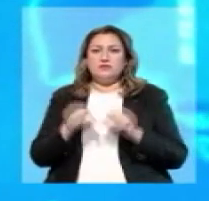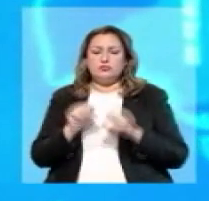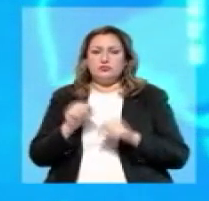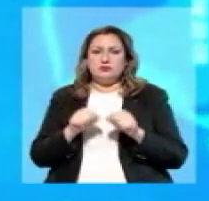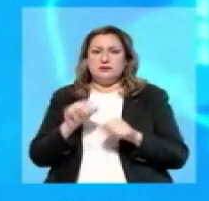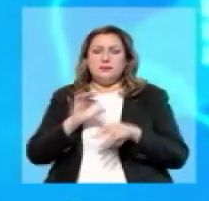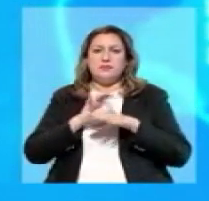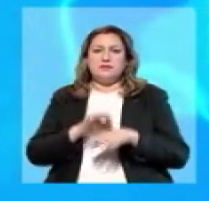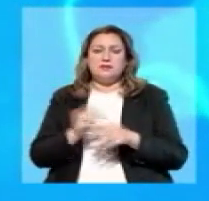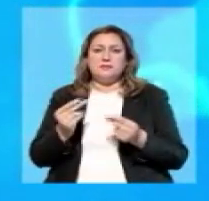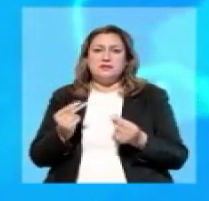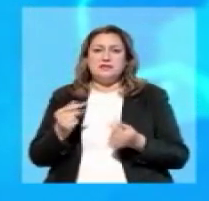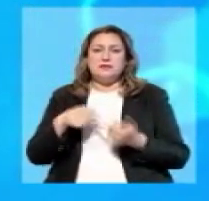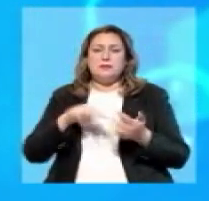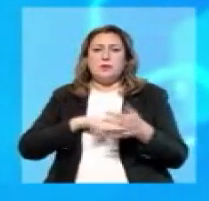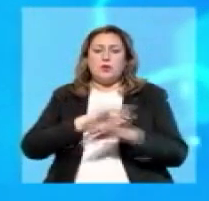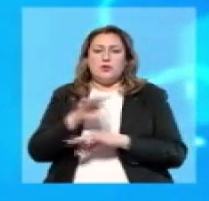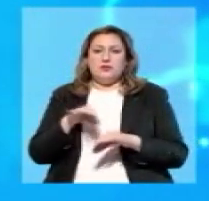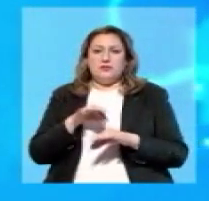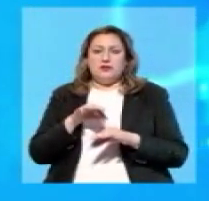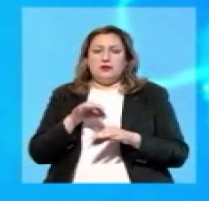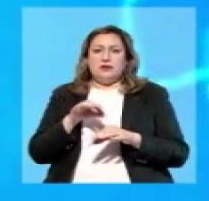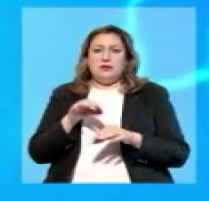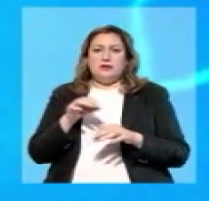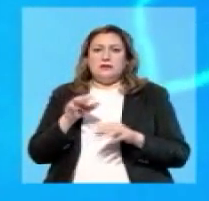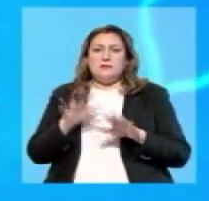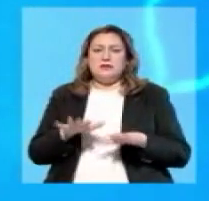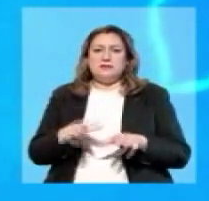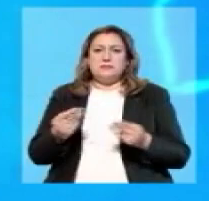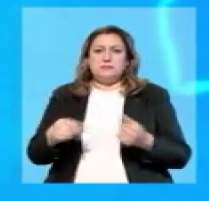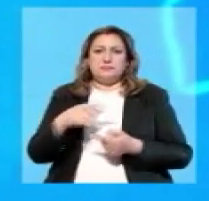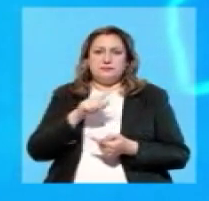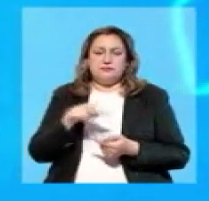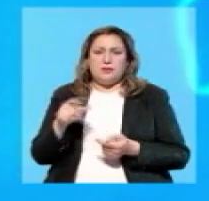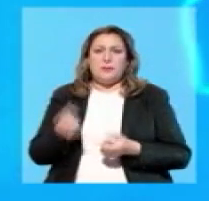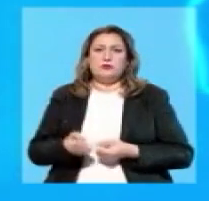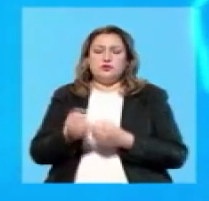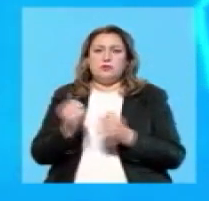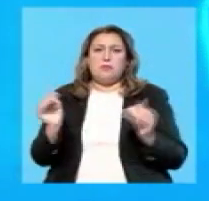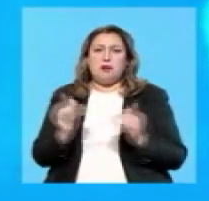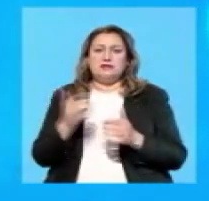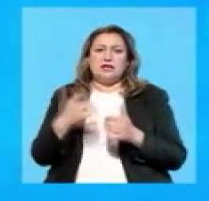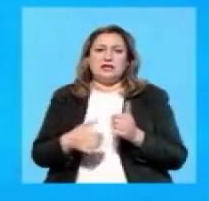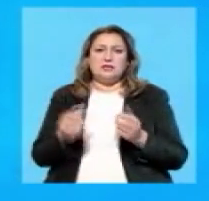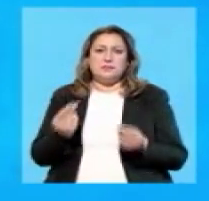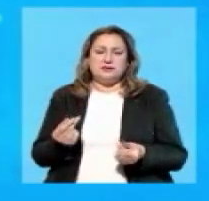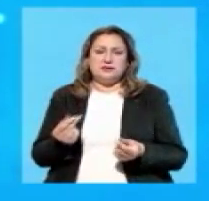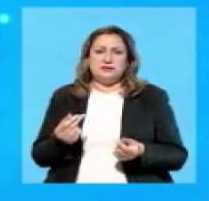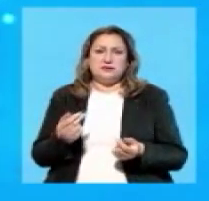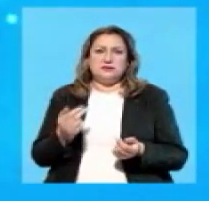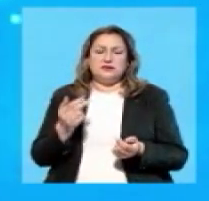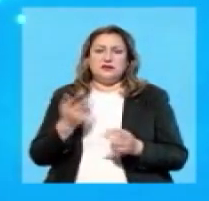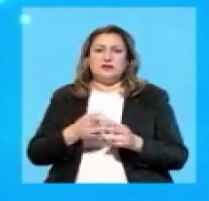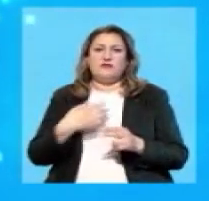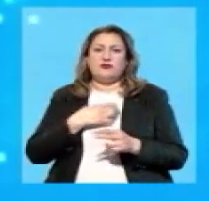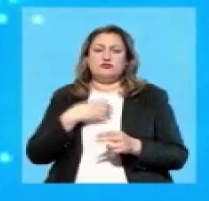мүмкіндіктер ашты. Шағын және орта бизнесті қолдау Қостанай облысының ғана емес, бүкіл елдің экономикасын дамытуда маңызды рөл атқарды.